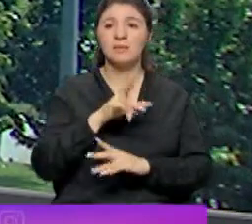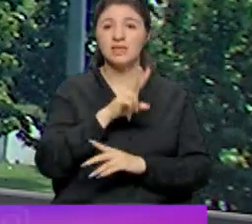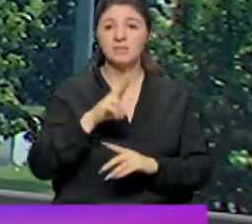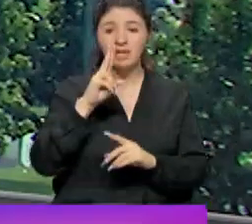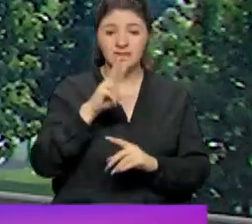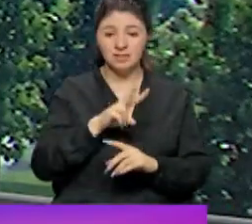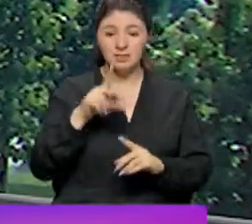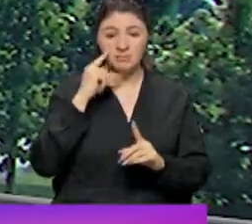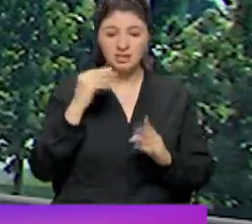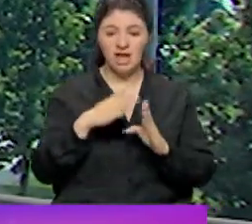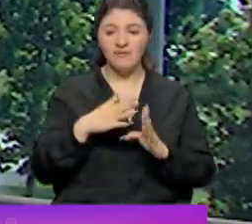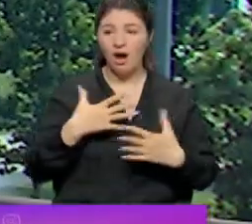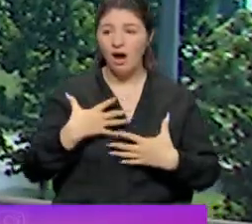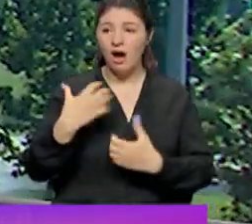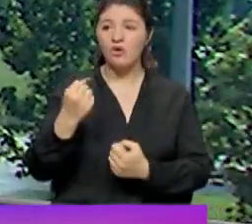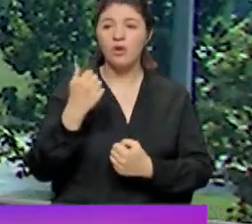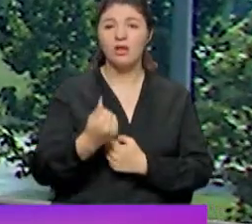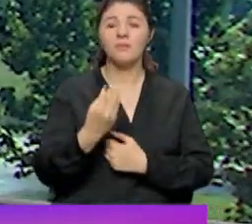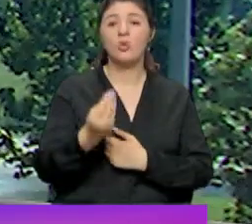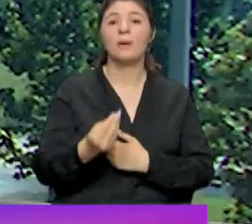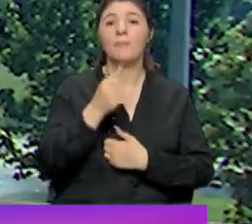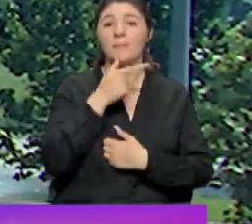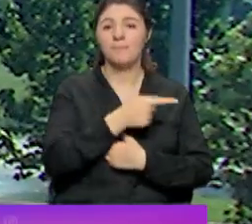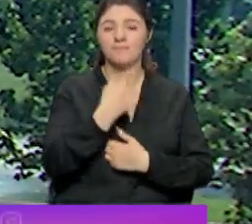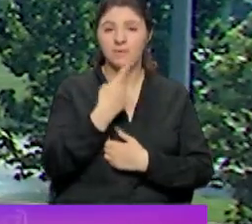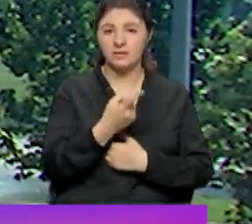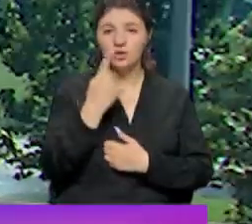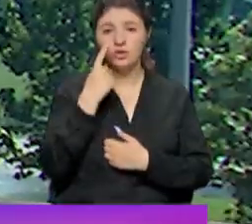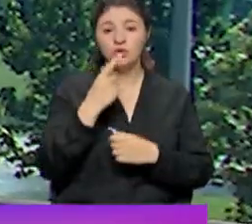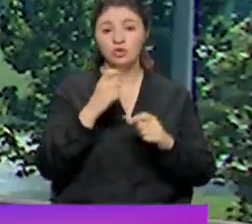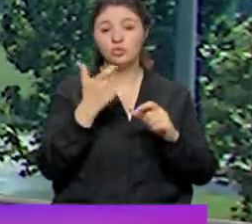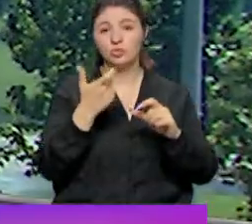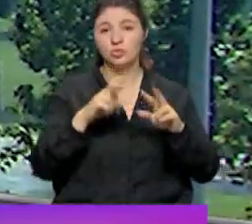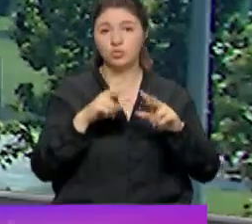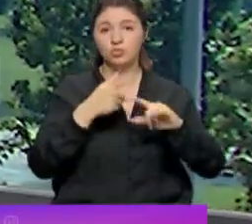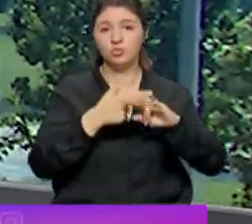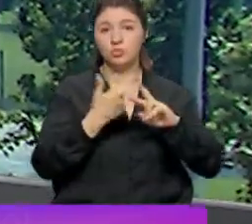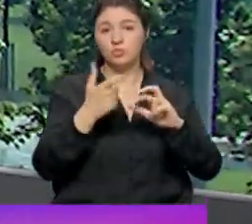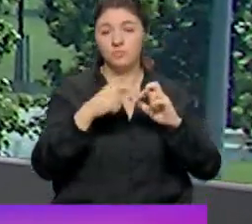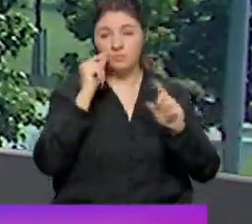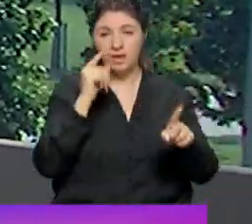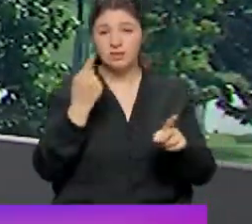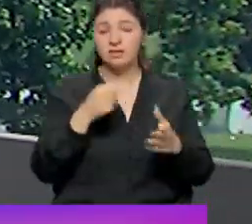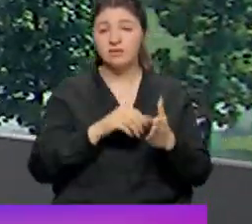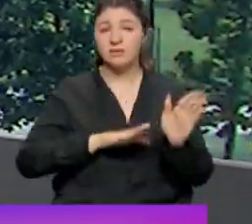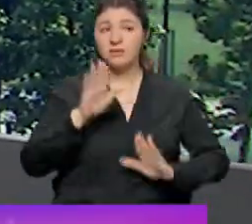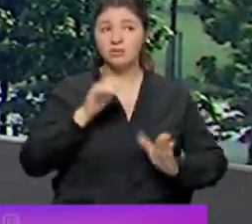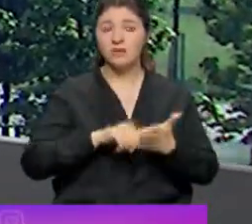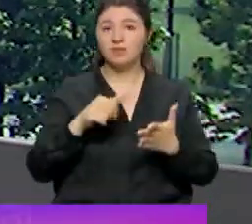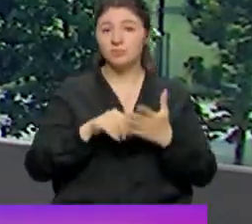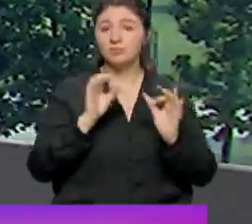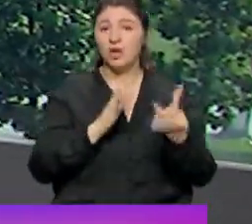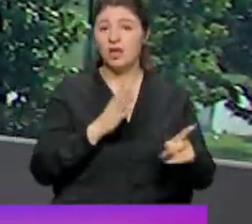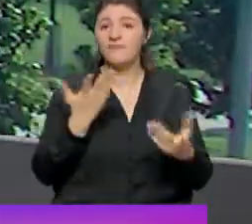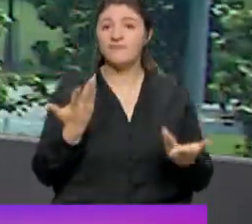27 Mayısta evinden alınan Babam dedi abi Cumhur ersümer E işte bakın demokrasi tarihimiz böyle